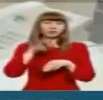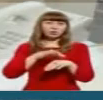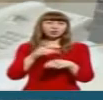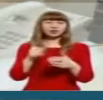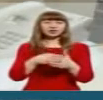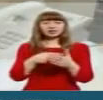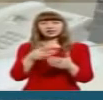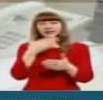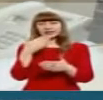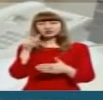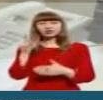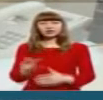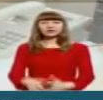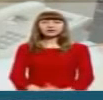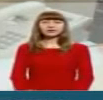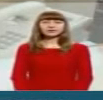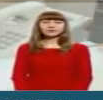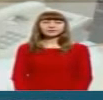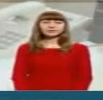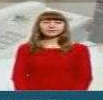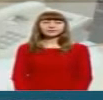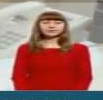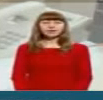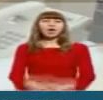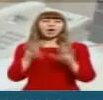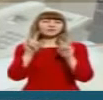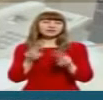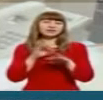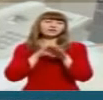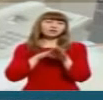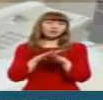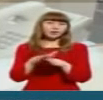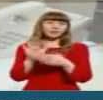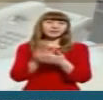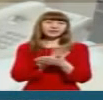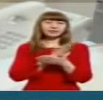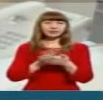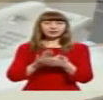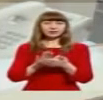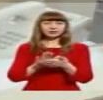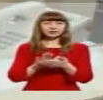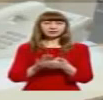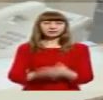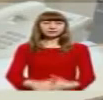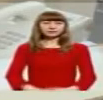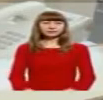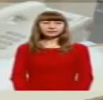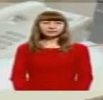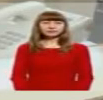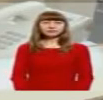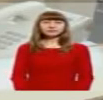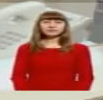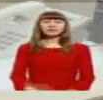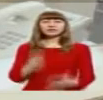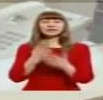асырылады. Этими аппаратами наш областной противотуберкулезный диспансер оснащен. Облыс бойынша 9 джин-эксперт жабдығы бар.